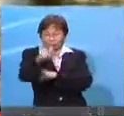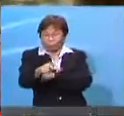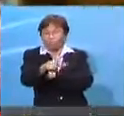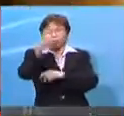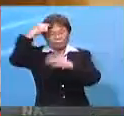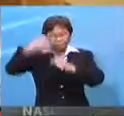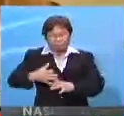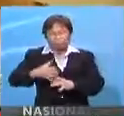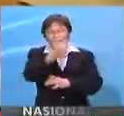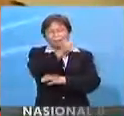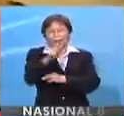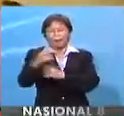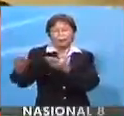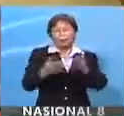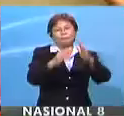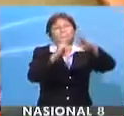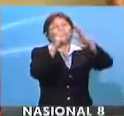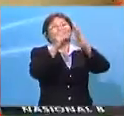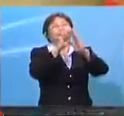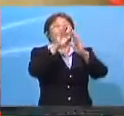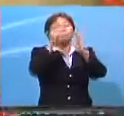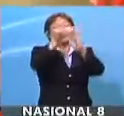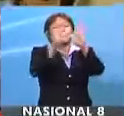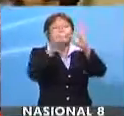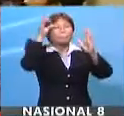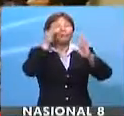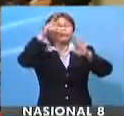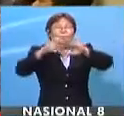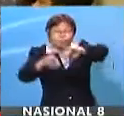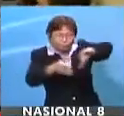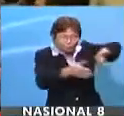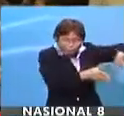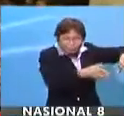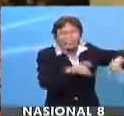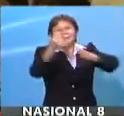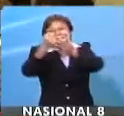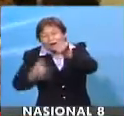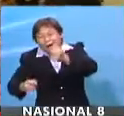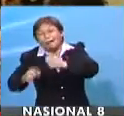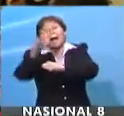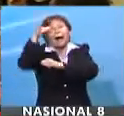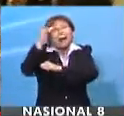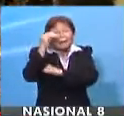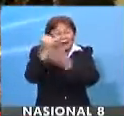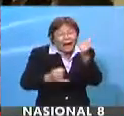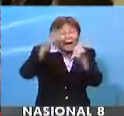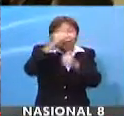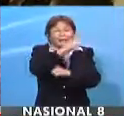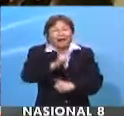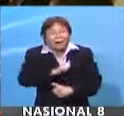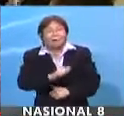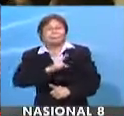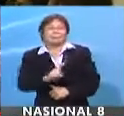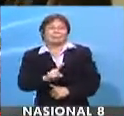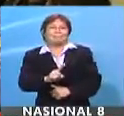dan memutuskan hak mereka di bawah perlembagaan persekutuan hendaklah diketepikan kerana mereka dilahirkan sebagai lelaki dan beragama